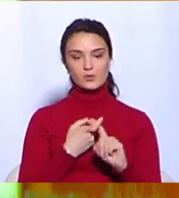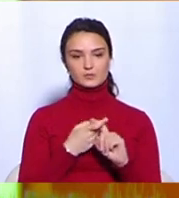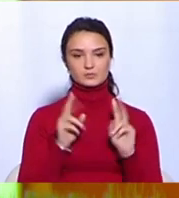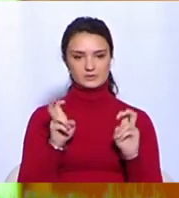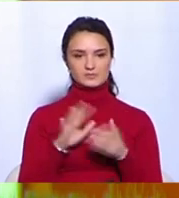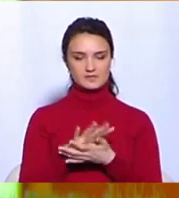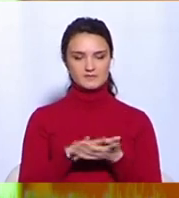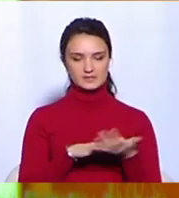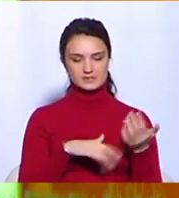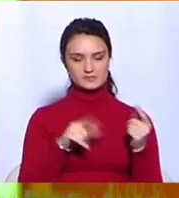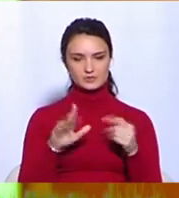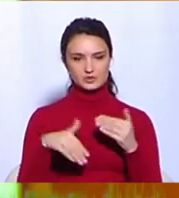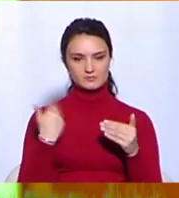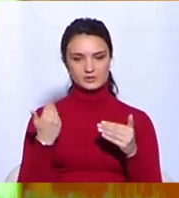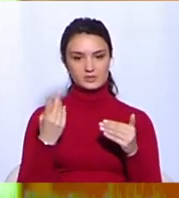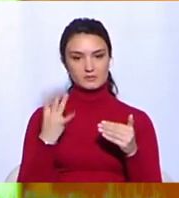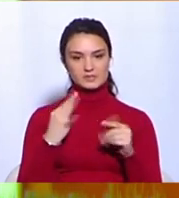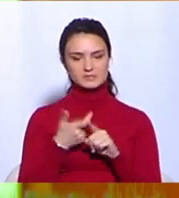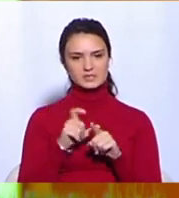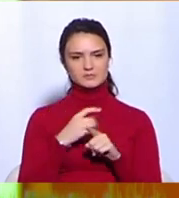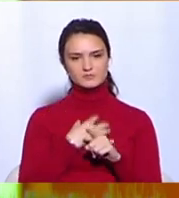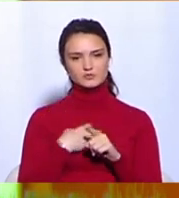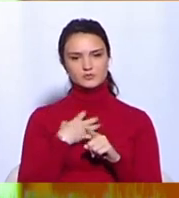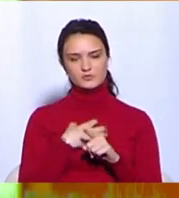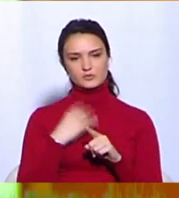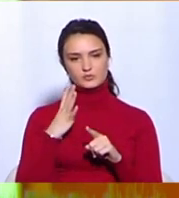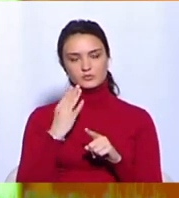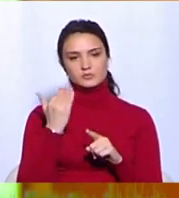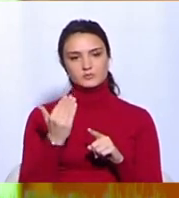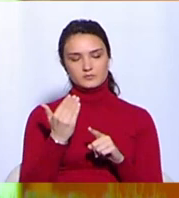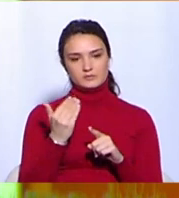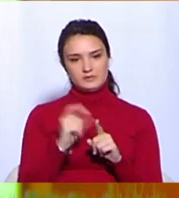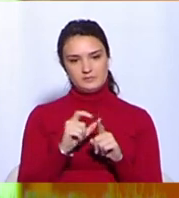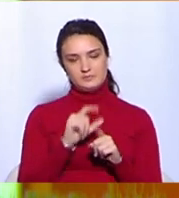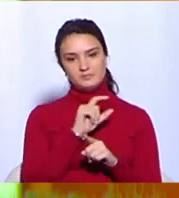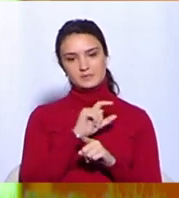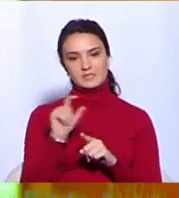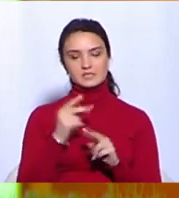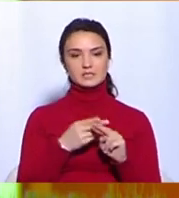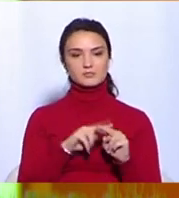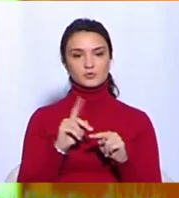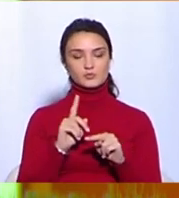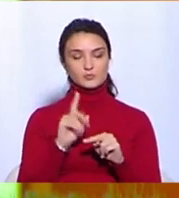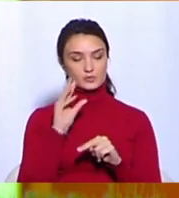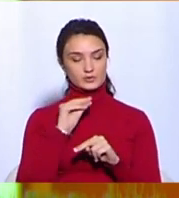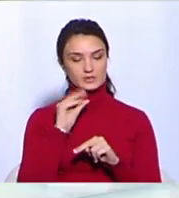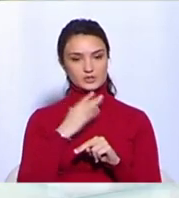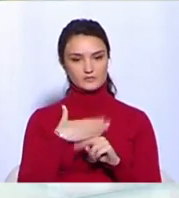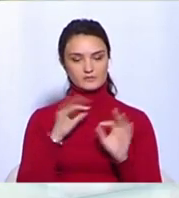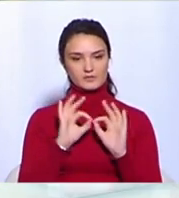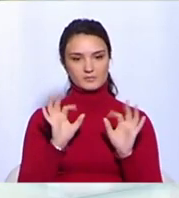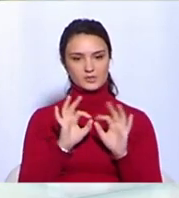თემით გავაგრძელებთ რუბრიკის შემდეგ. თუმცა ძალიან მნიშვნელოვანი იყო, ქალბატონო ნინო, თქვენი ეს ფრაზა, იმიტომ რომ როდესაც